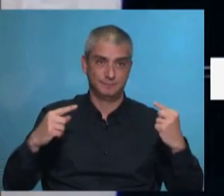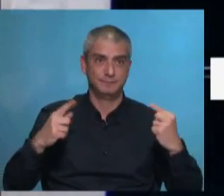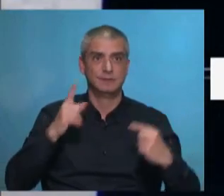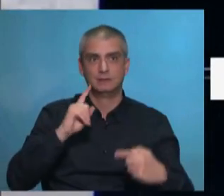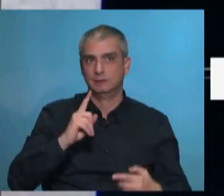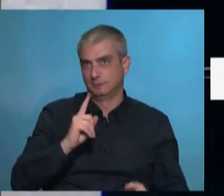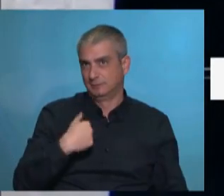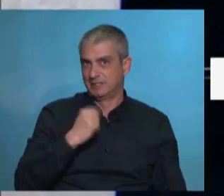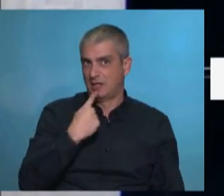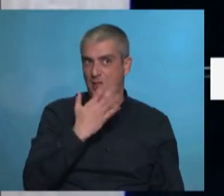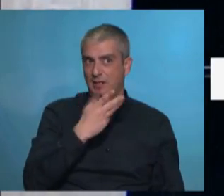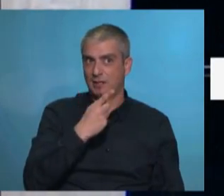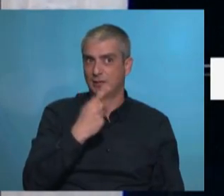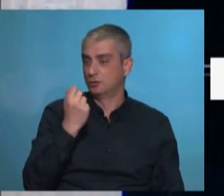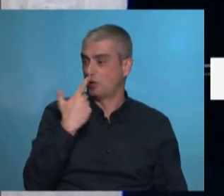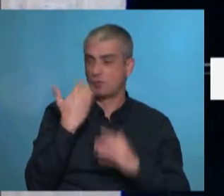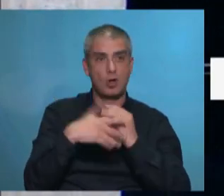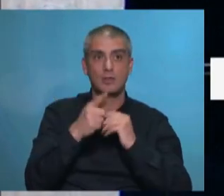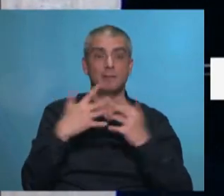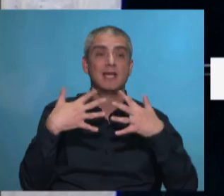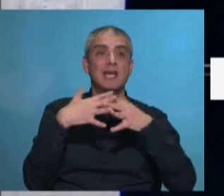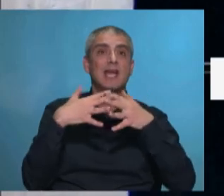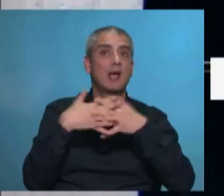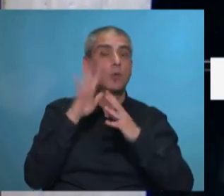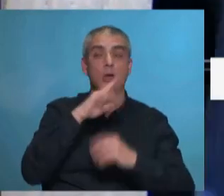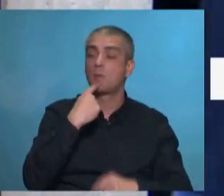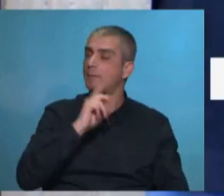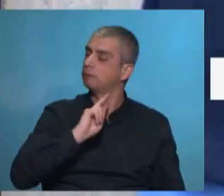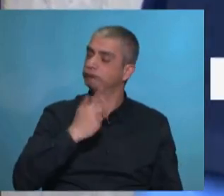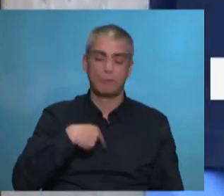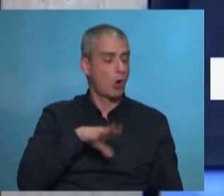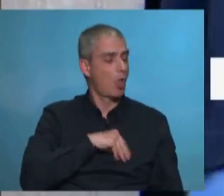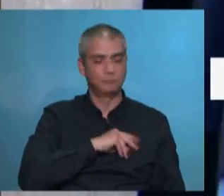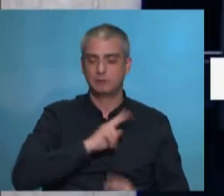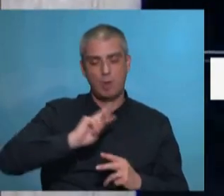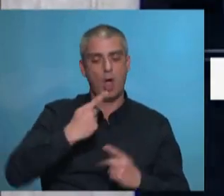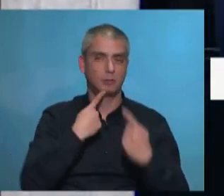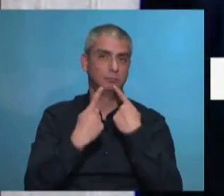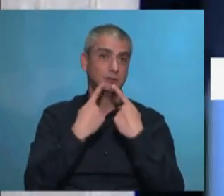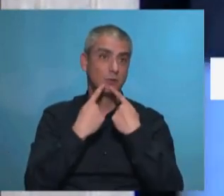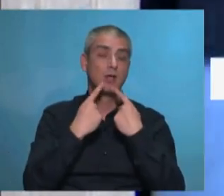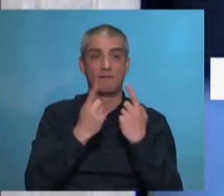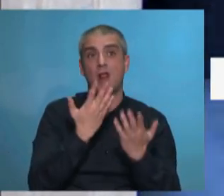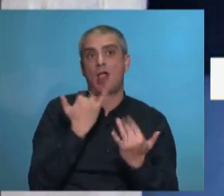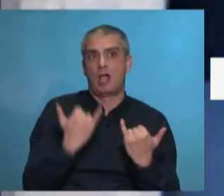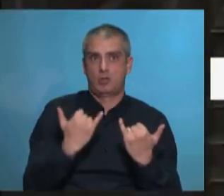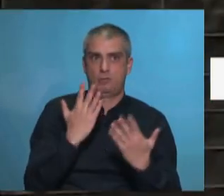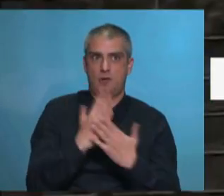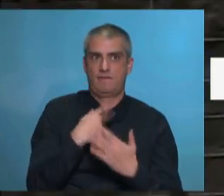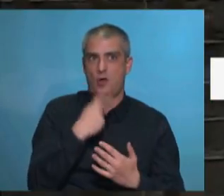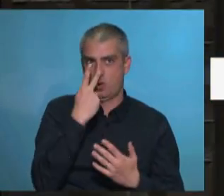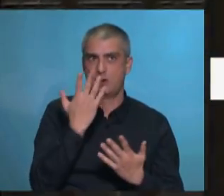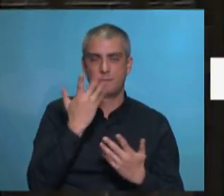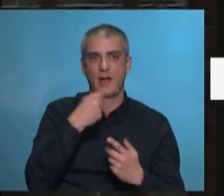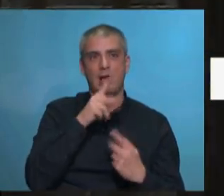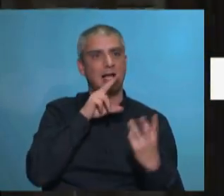לומר דניאלה, בשבועות האחרונים האיחוד האירופי אמר שוב ושוב כי לא יהיה מסע ומתן מחודש, אבל הנה היום אנחנו כבר רואים כיצד